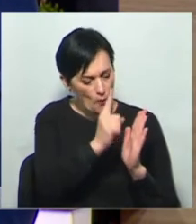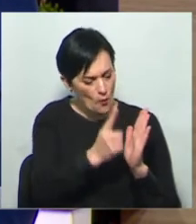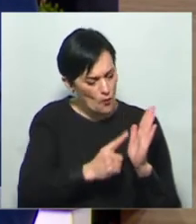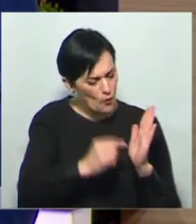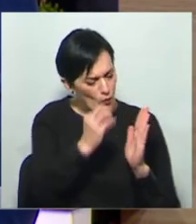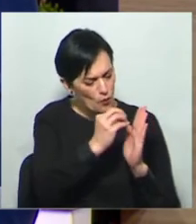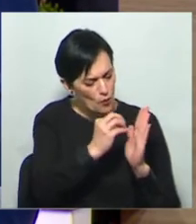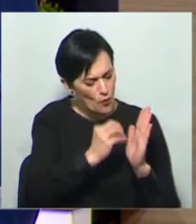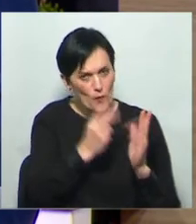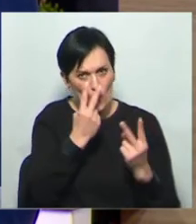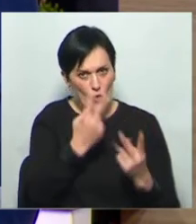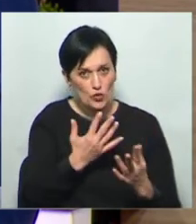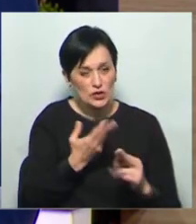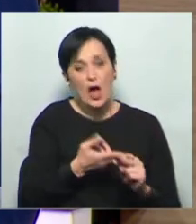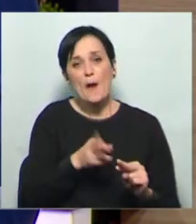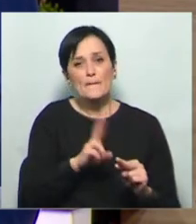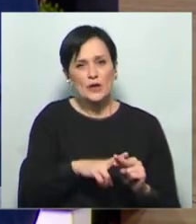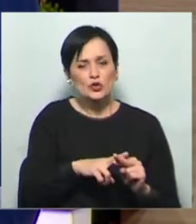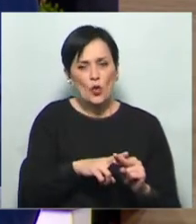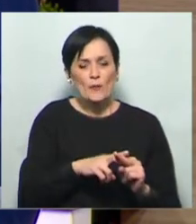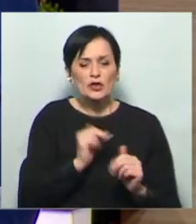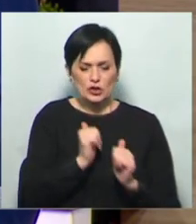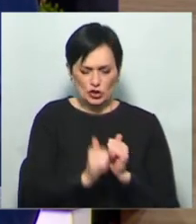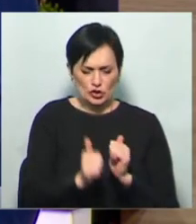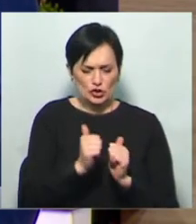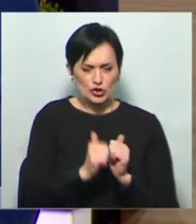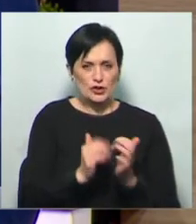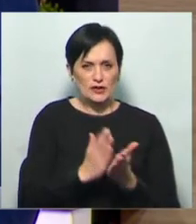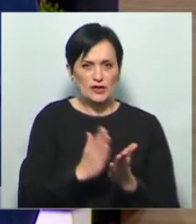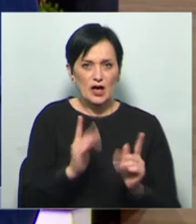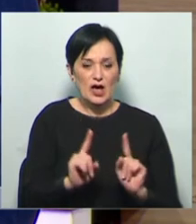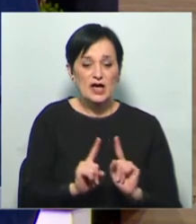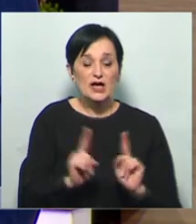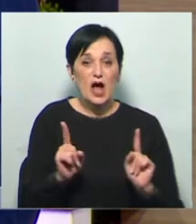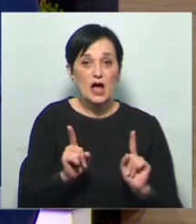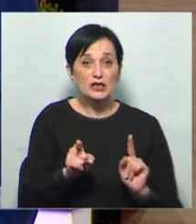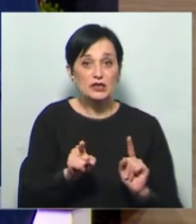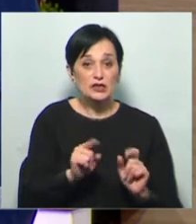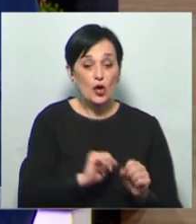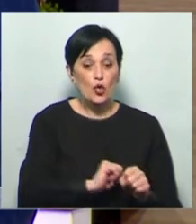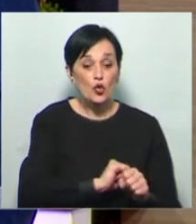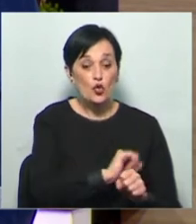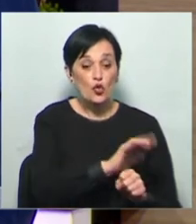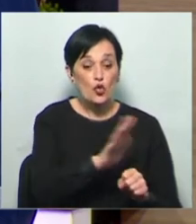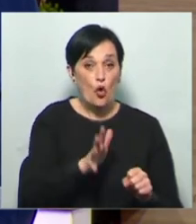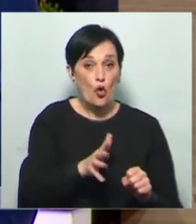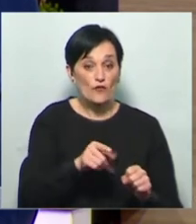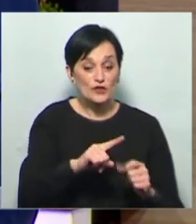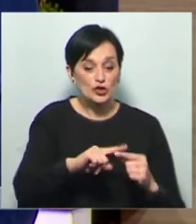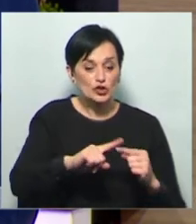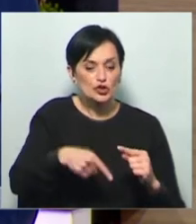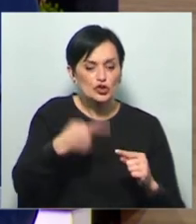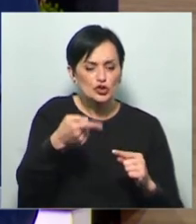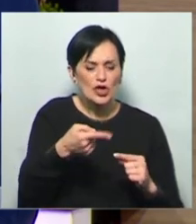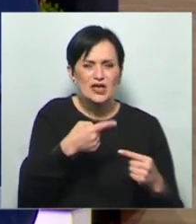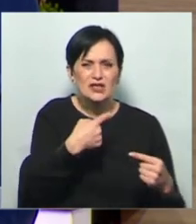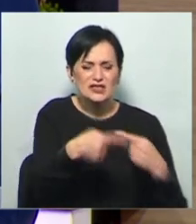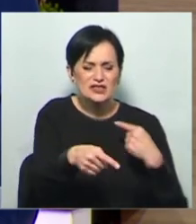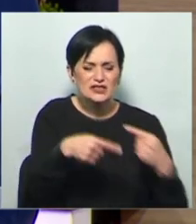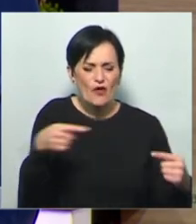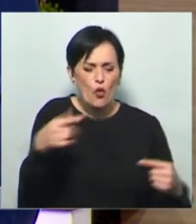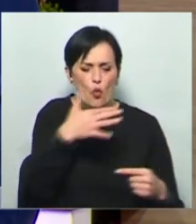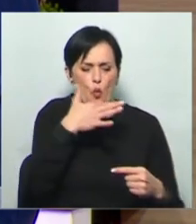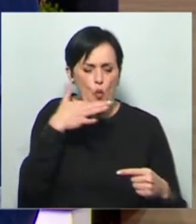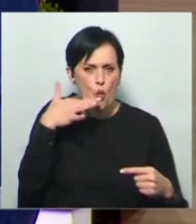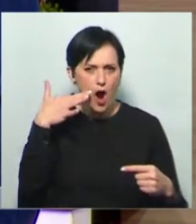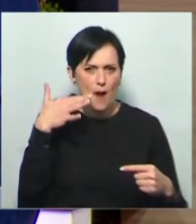გარკვეული ძალიან ხშირია, განსაკუთრებით ამ კოვიდის შემდეგ იტარებენ უამრავ სხვადასხვა